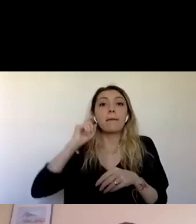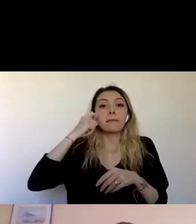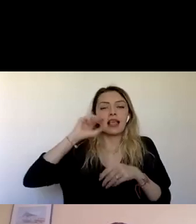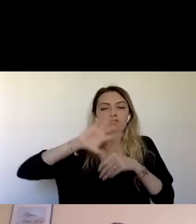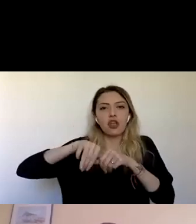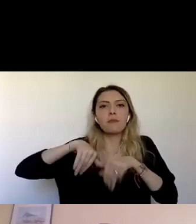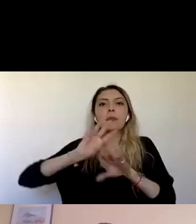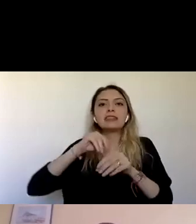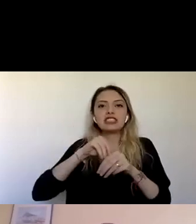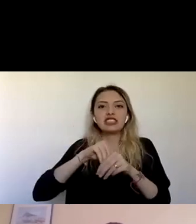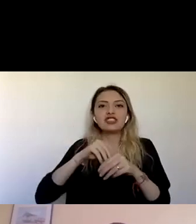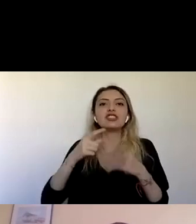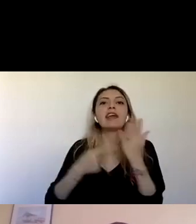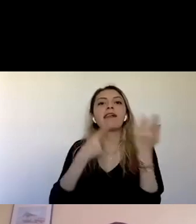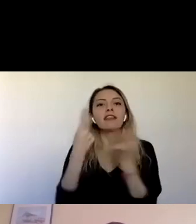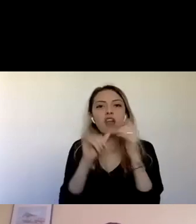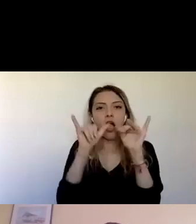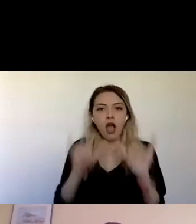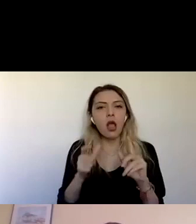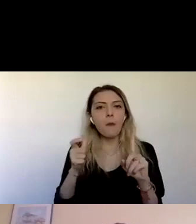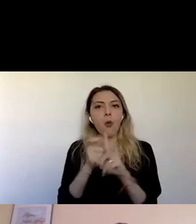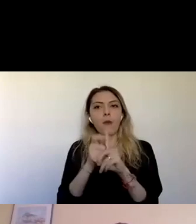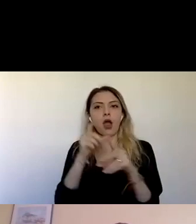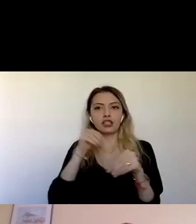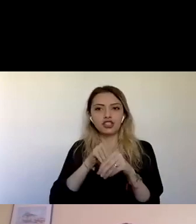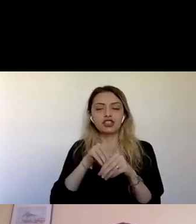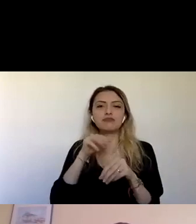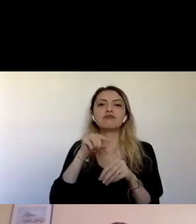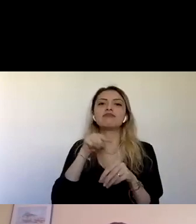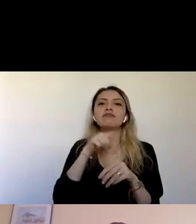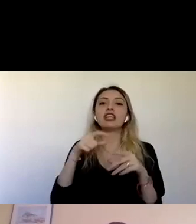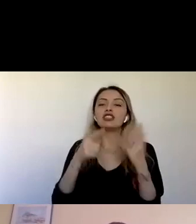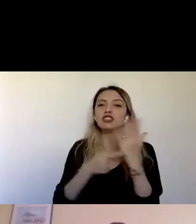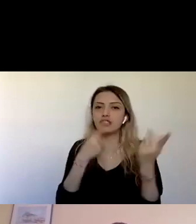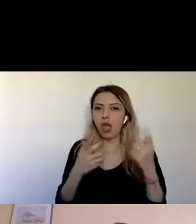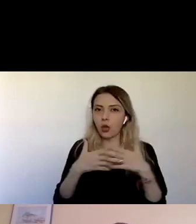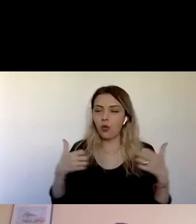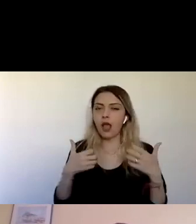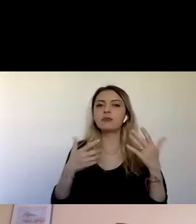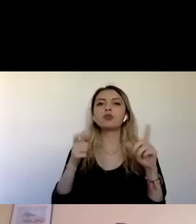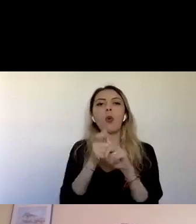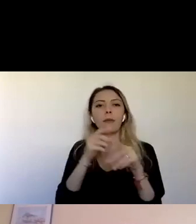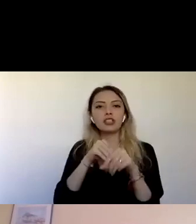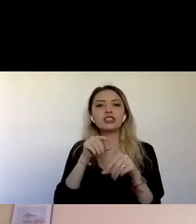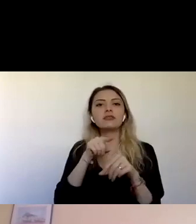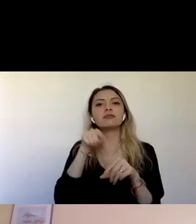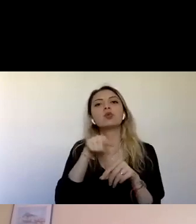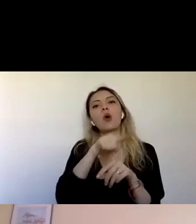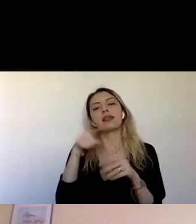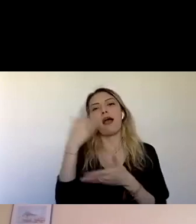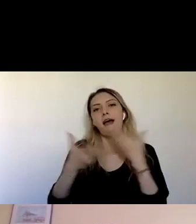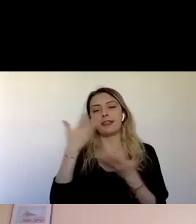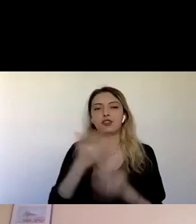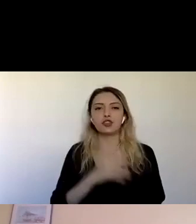için, dijital haklarımızı koruyabilmemiz için, dijital güvenliğimizi koruyabilmemiz için birkaç araçtan bahsedeceğim. Bunlardan